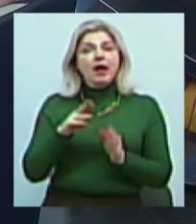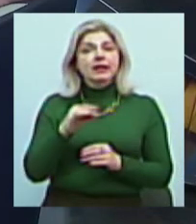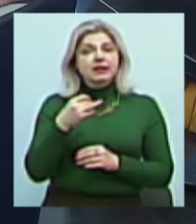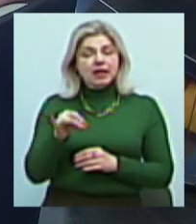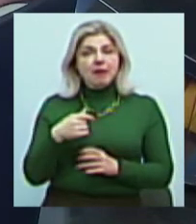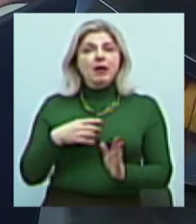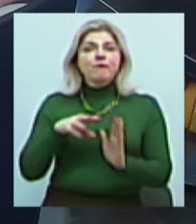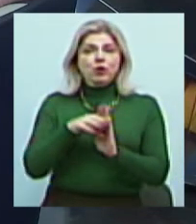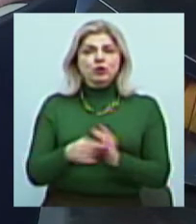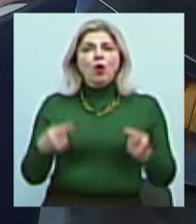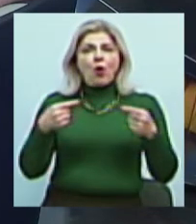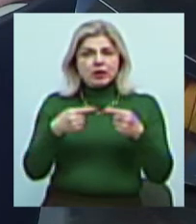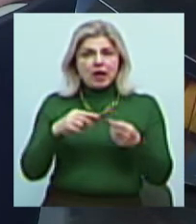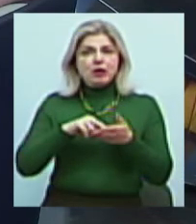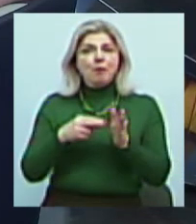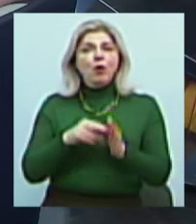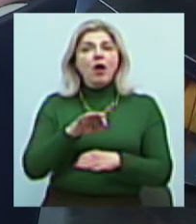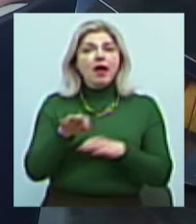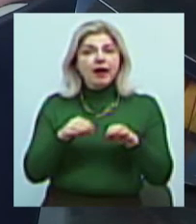включали конкретні проєкти,